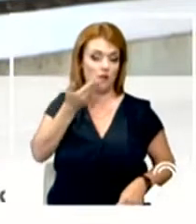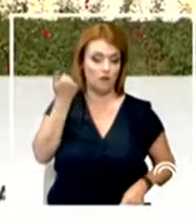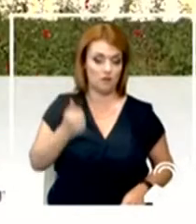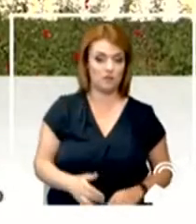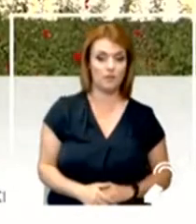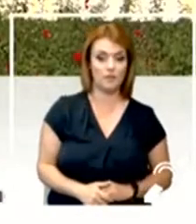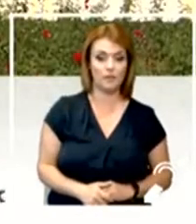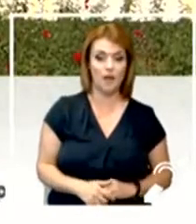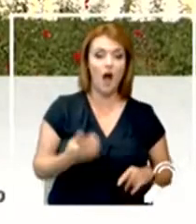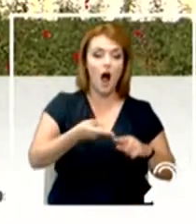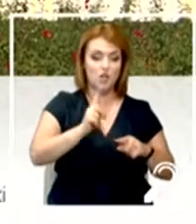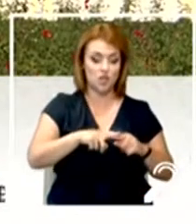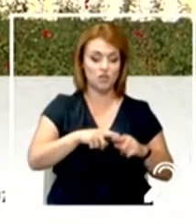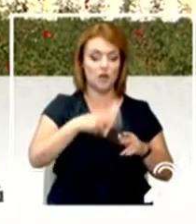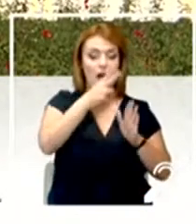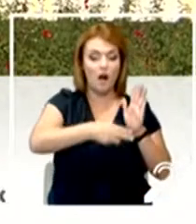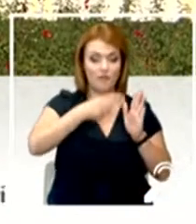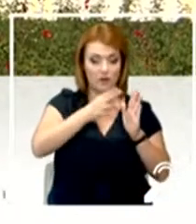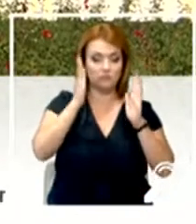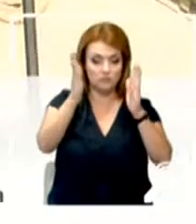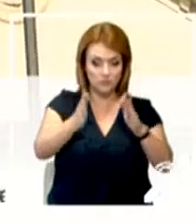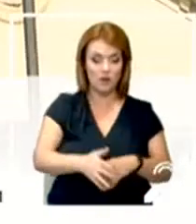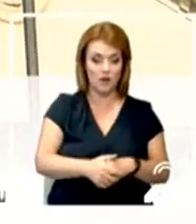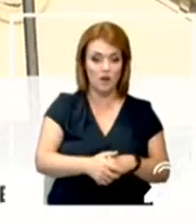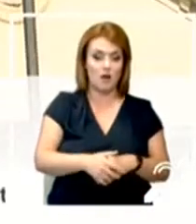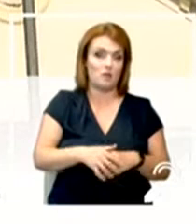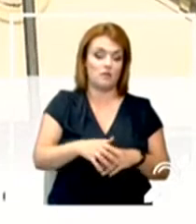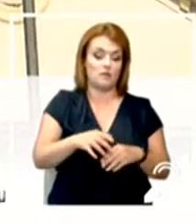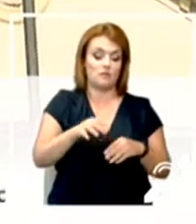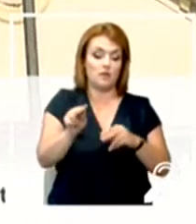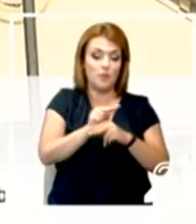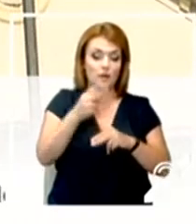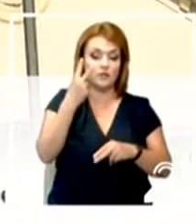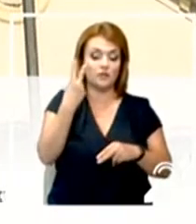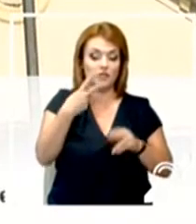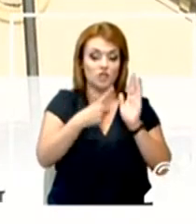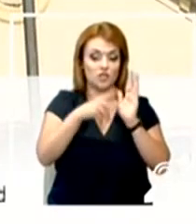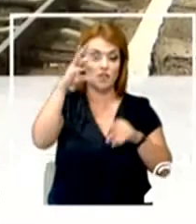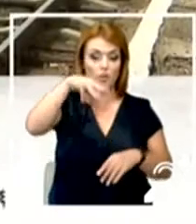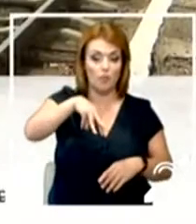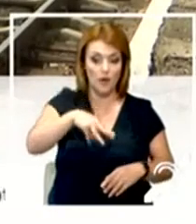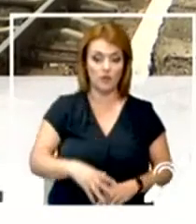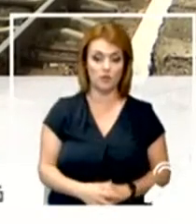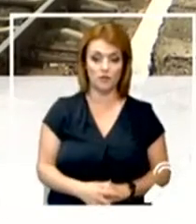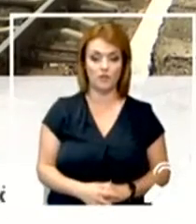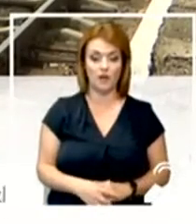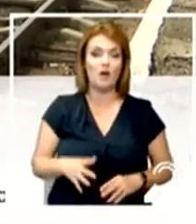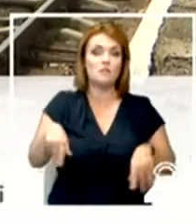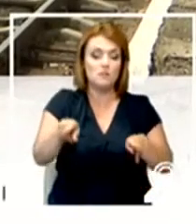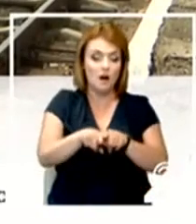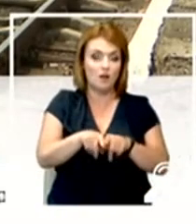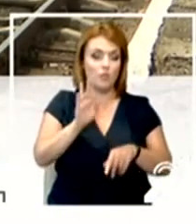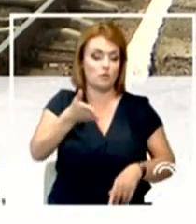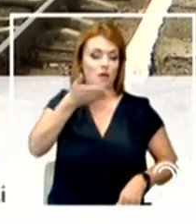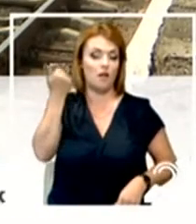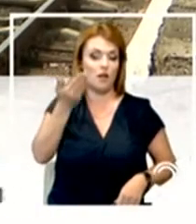ușor. Linia de cale ferată va crește substanțial capacitatea de exporturi și va reduce presiunea de pe transportul terestru. În același timp, se